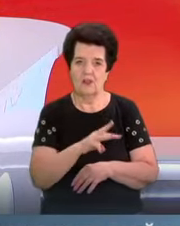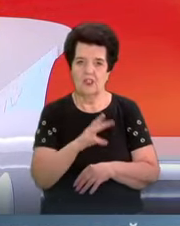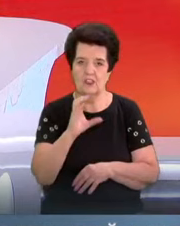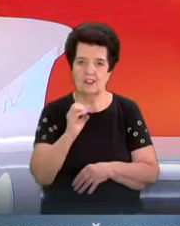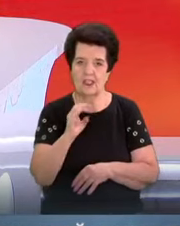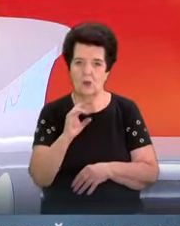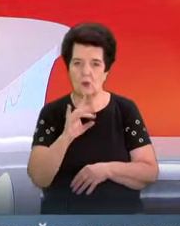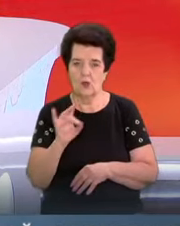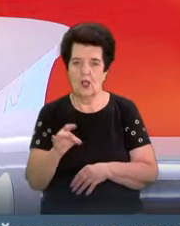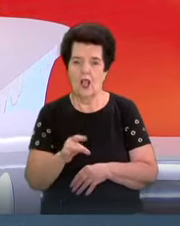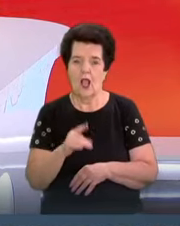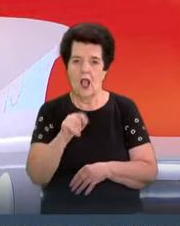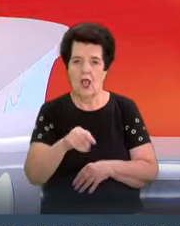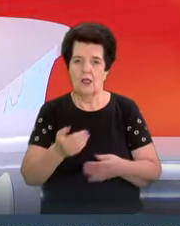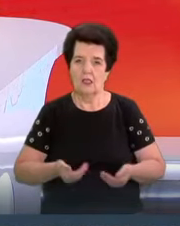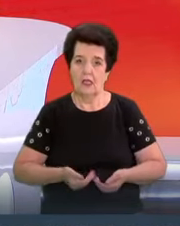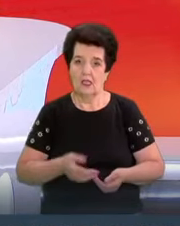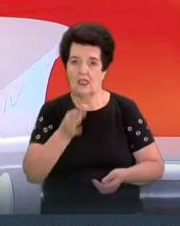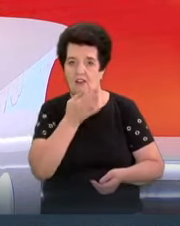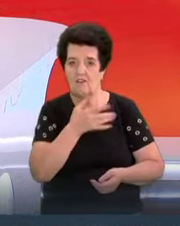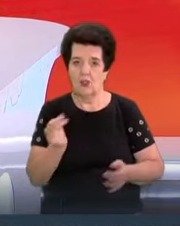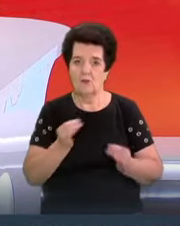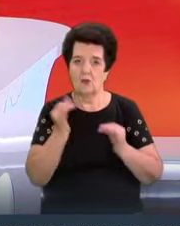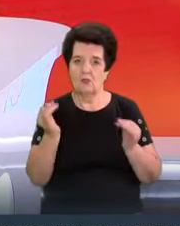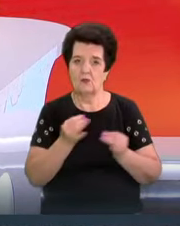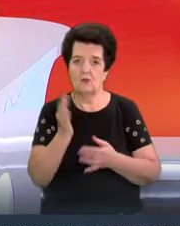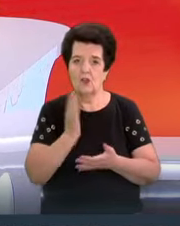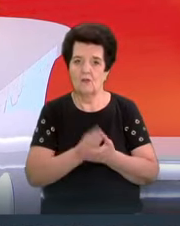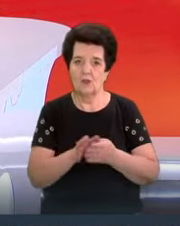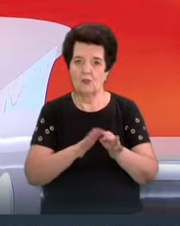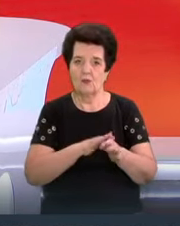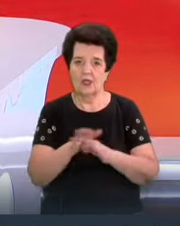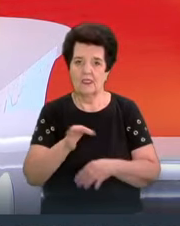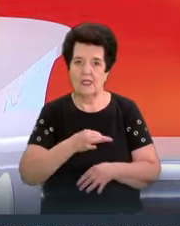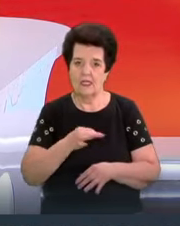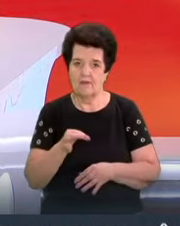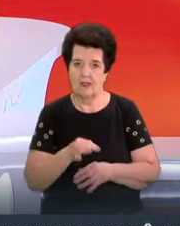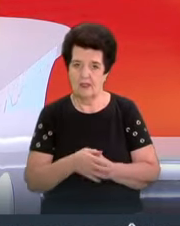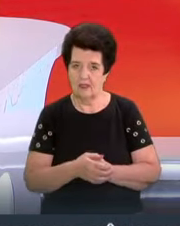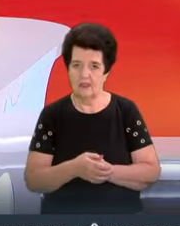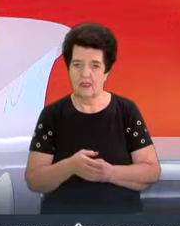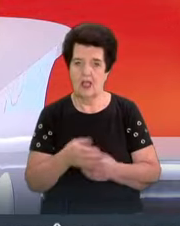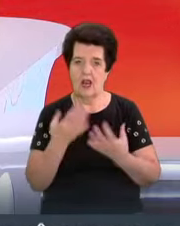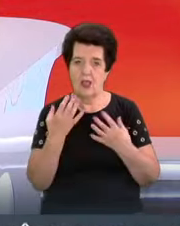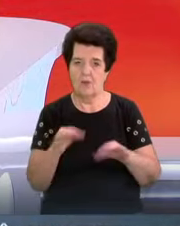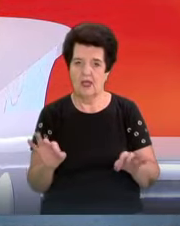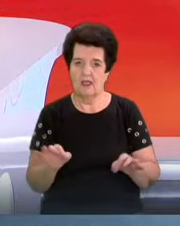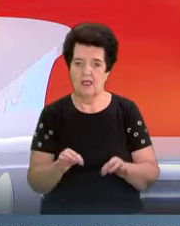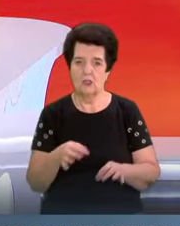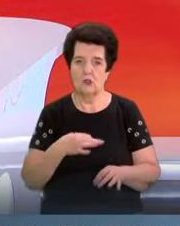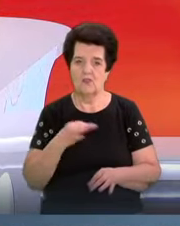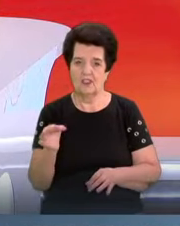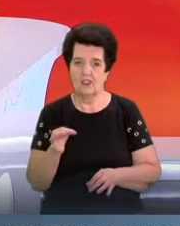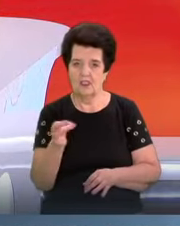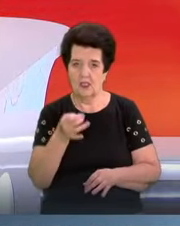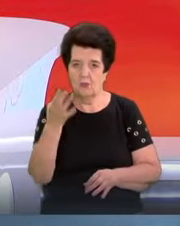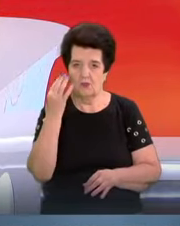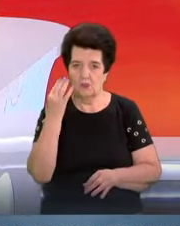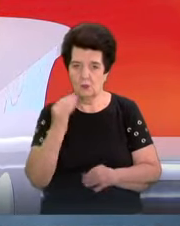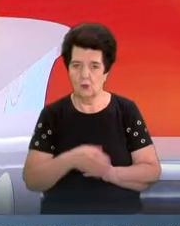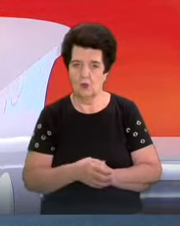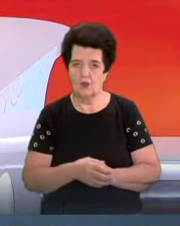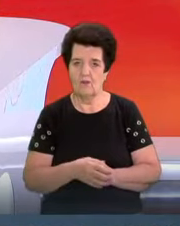a trăit în vremuri istorice și a avut un rol esențial în promovarea independenței, libertății și suveranității Republicii